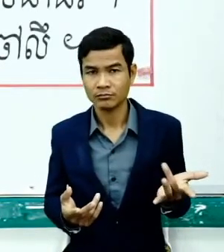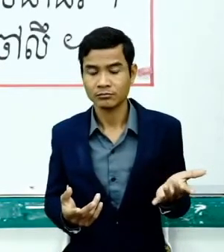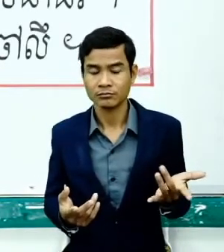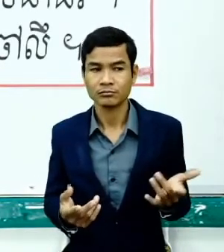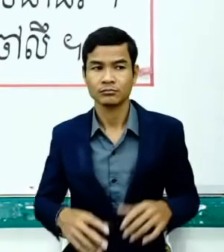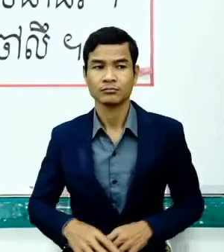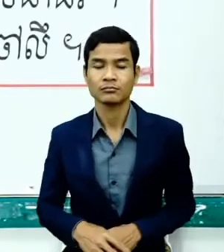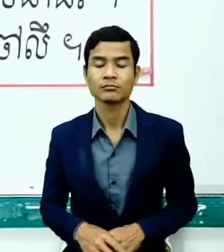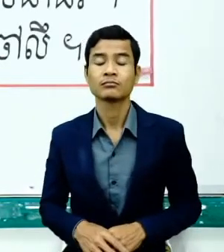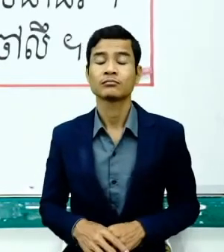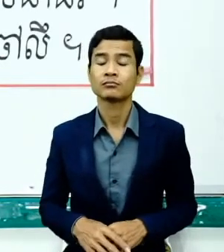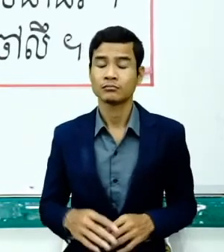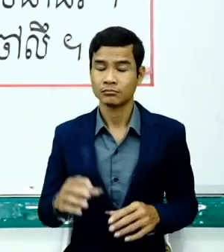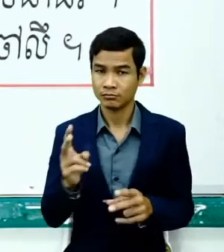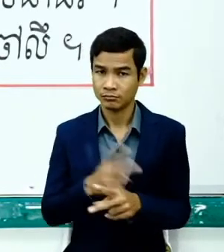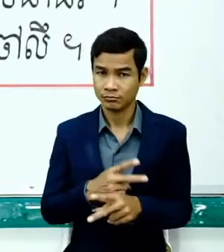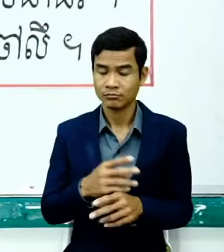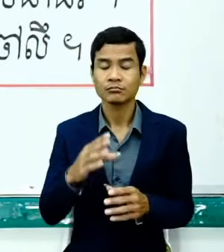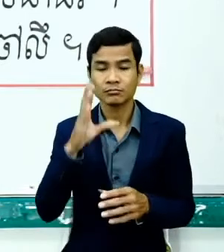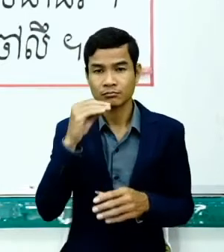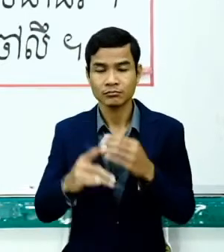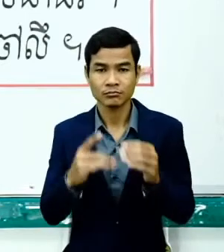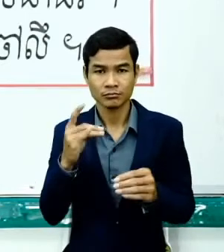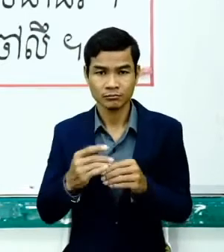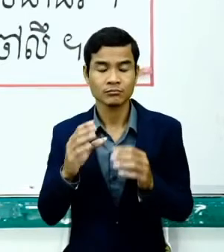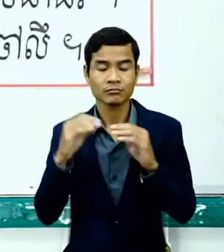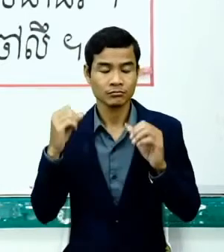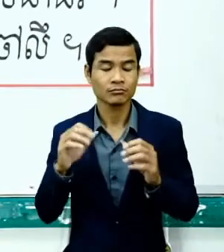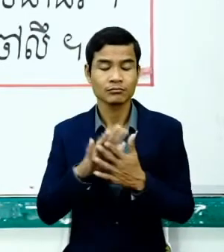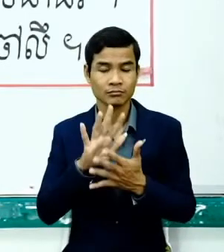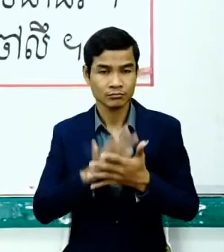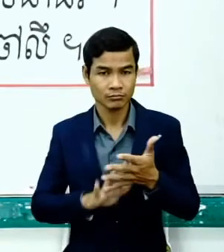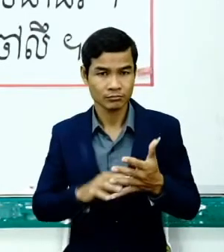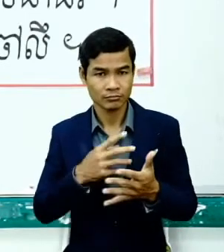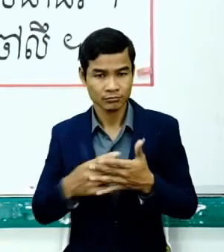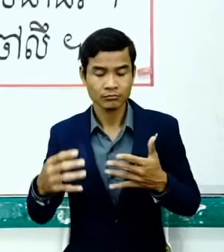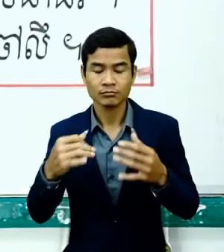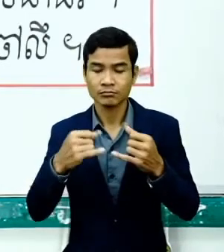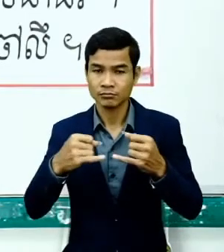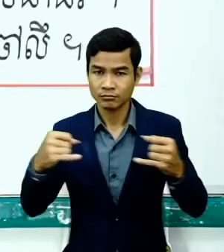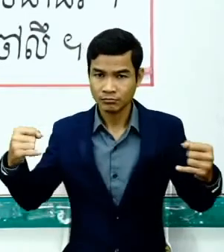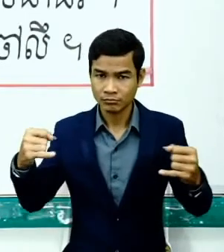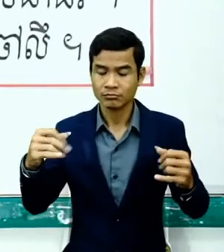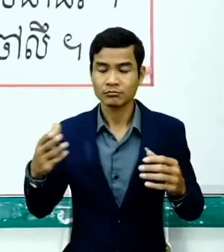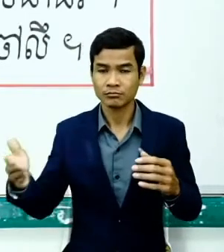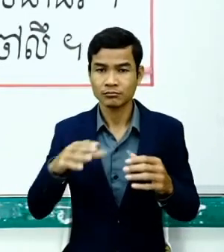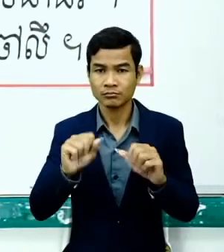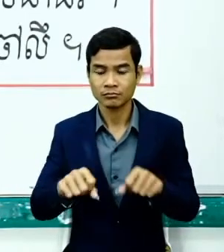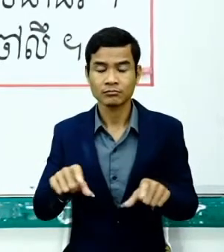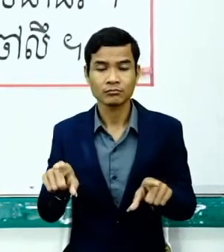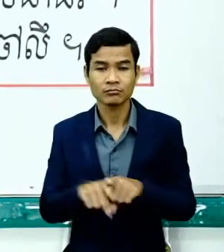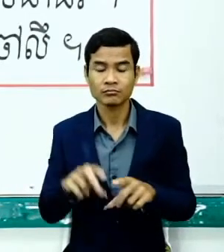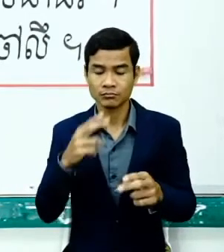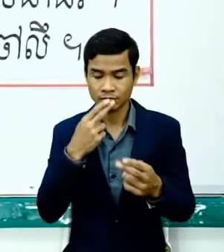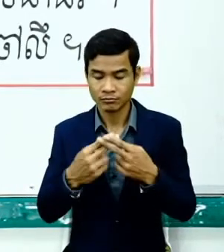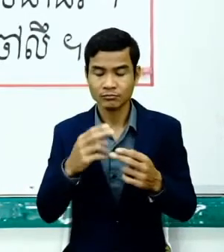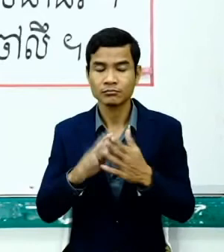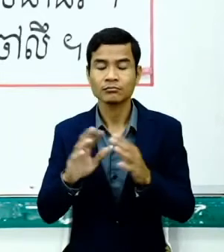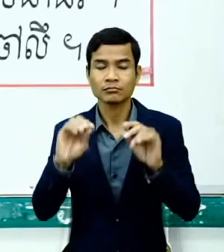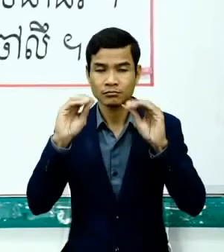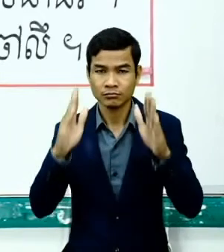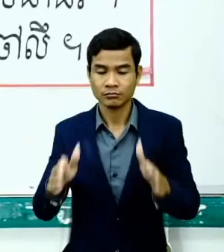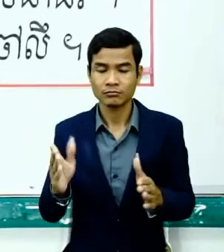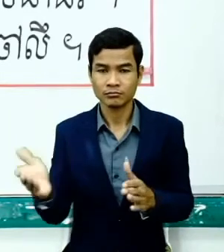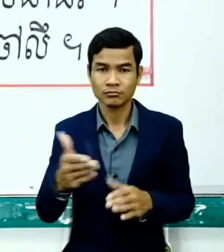ចាគឺគេធ្វើមកពីផ្ដៅឬក៏រពាក់ណាអរគុណកូនកូនដែលបានចូលរួមឆ្លើយនឹងសំណួររបស់អ្នក